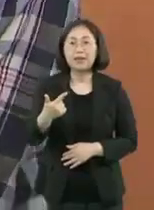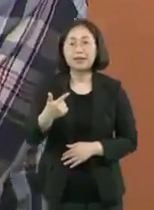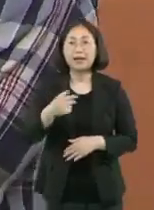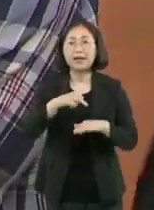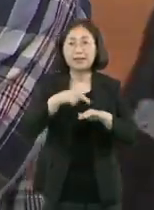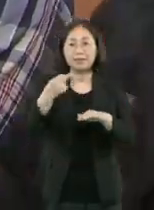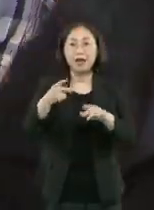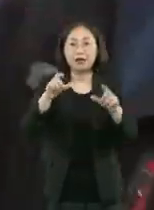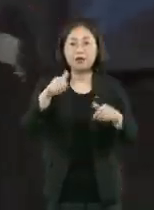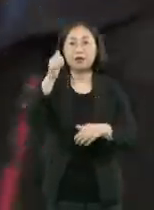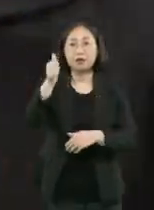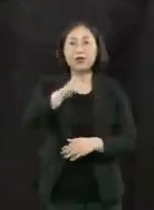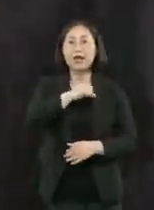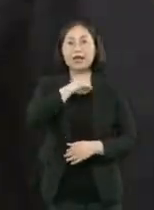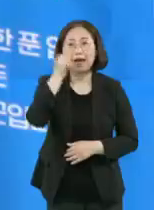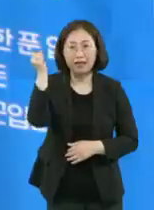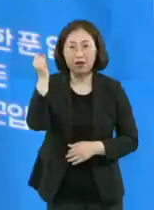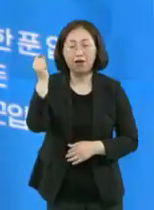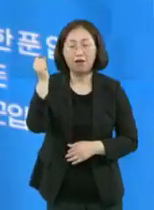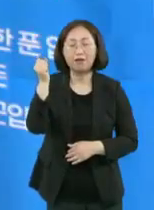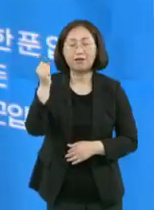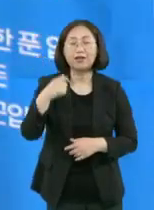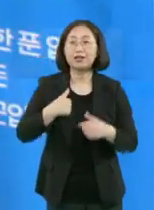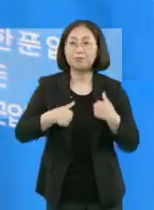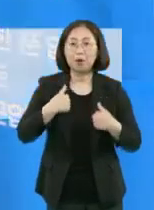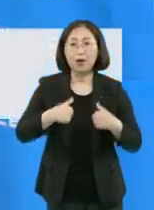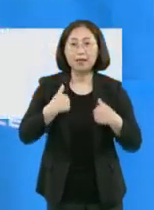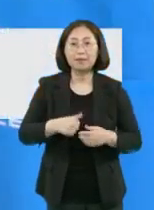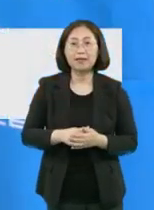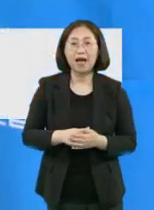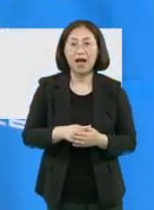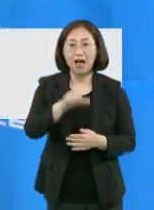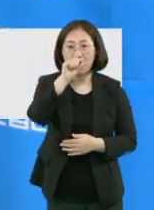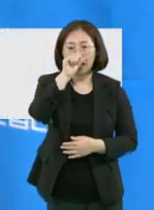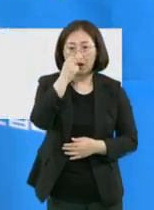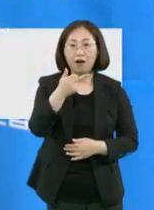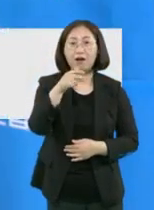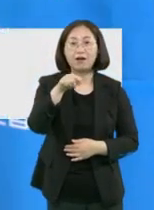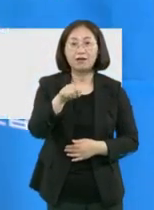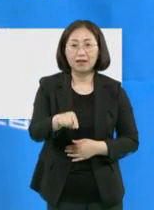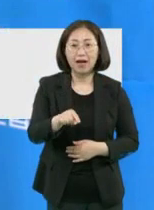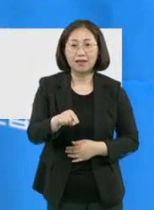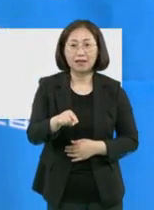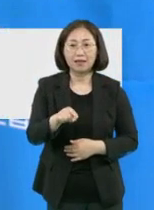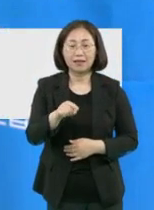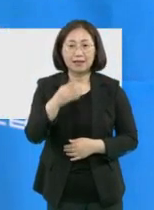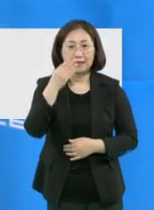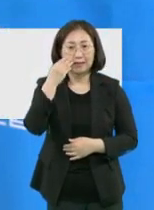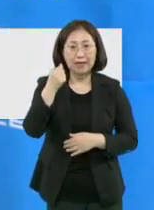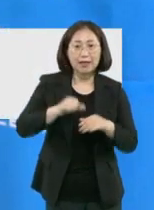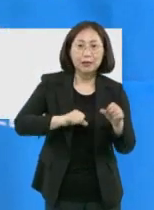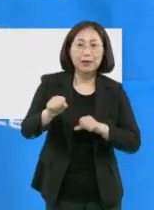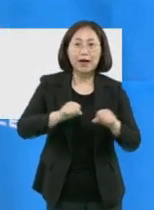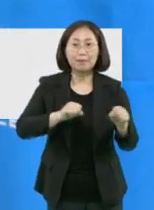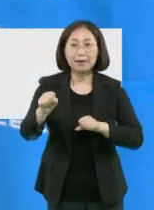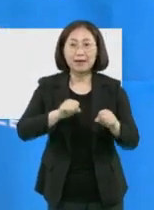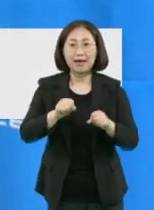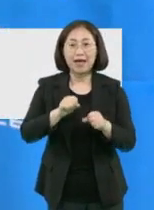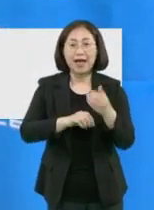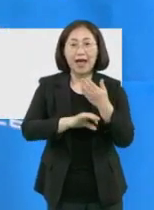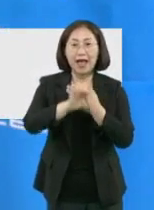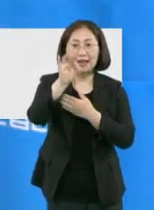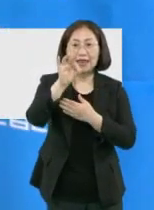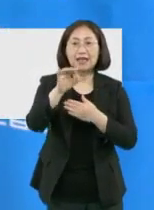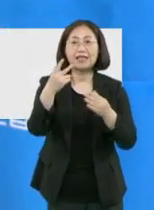기쁨은 더욱 컸습니다. 보다 우리 서산을 생동감 있게 해뜨는 서산의 시즌2를